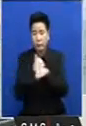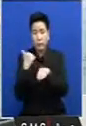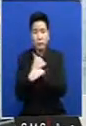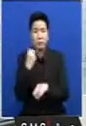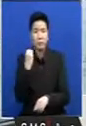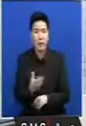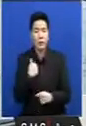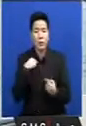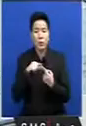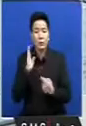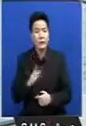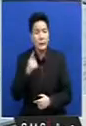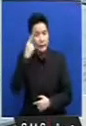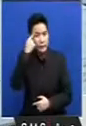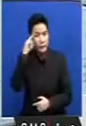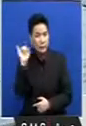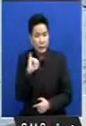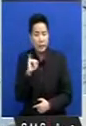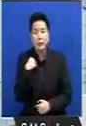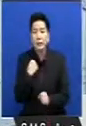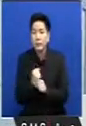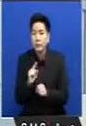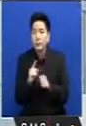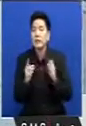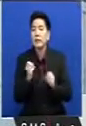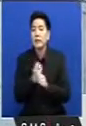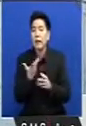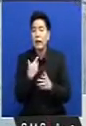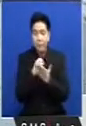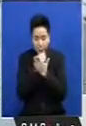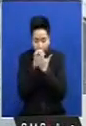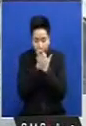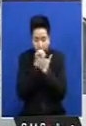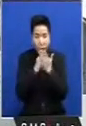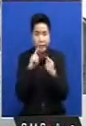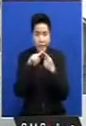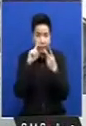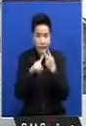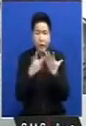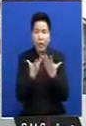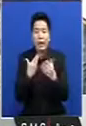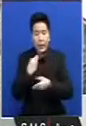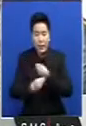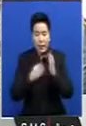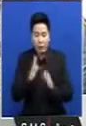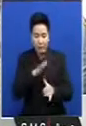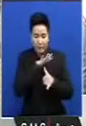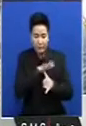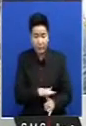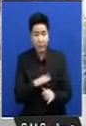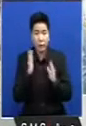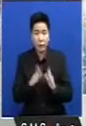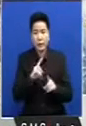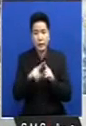มีคนไม่หวังดีอาศัยจังหวะช่วงนี้ครับนำพวกยาเสพติดหรือว่าขนถ่ายกระบวนการค้ามนุษย์นะครับเข้ามา